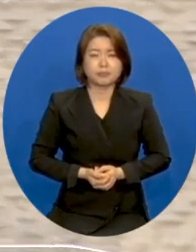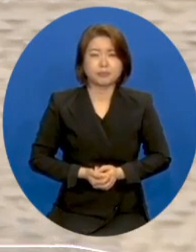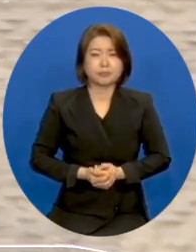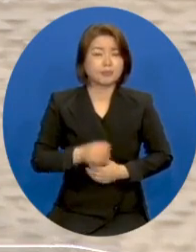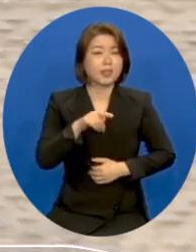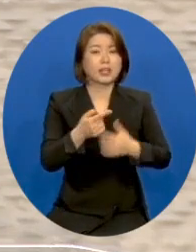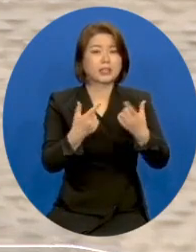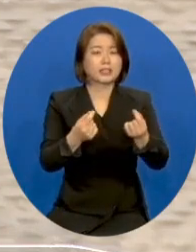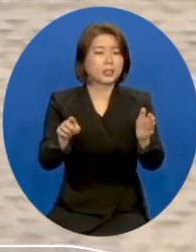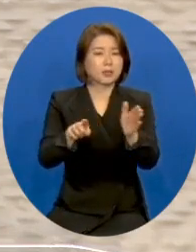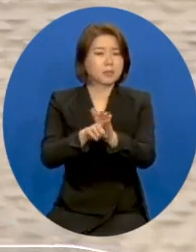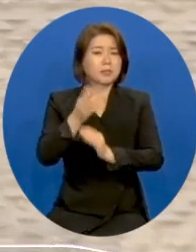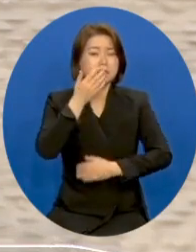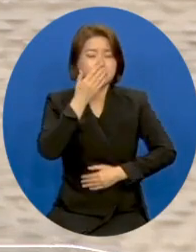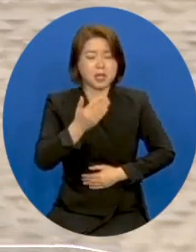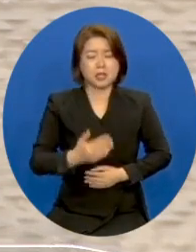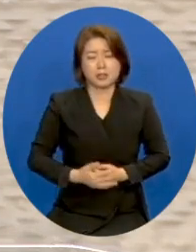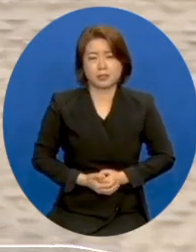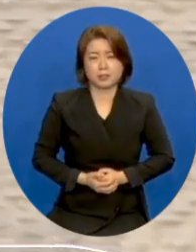그렇게 믿어집니다.